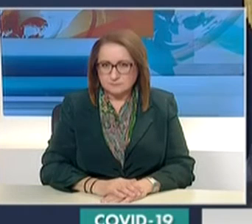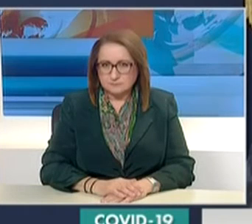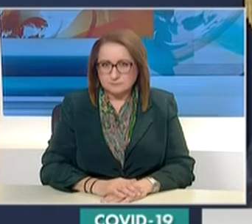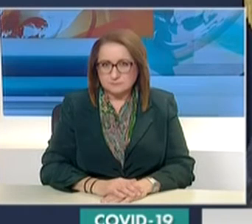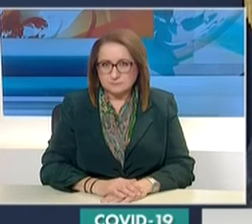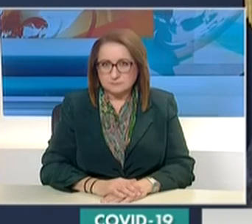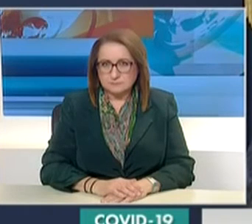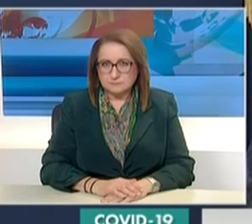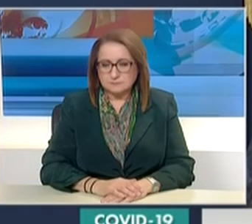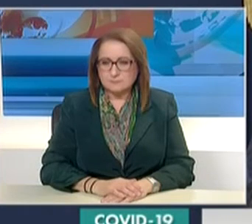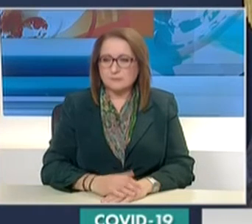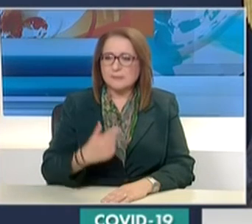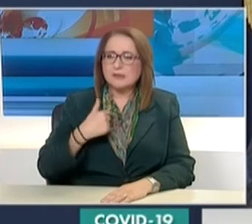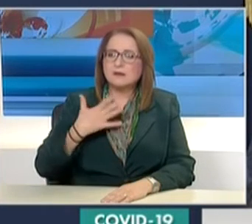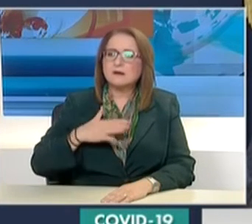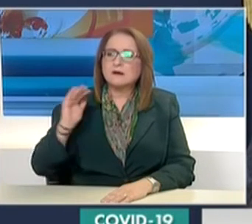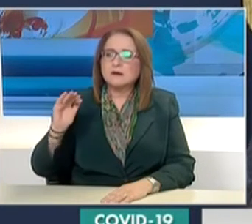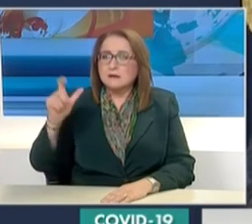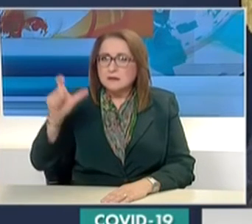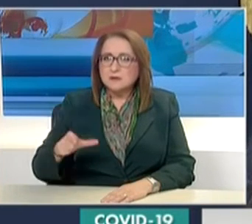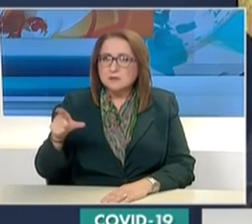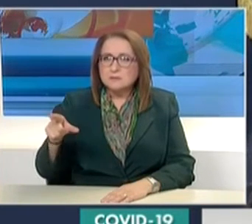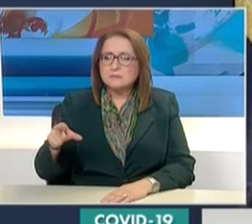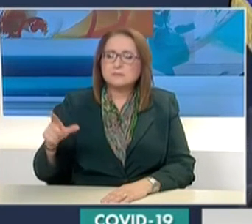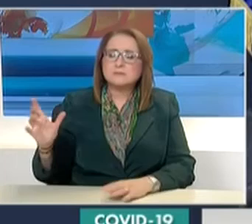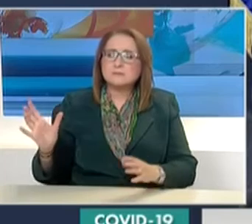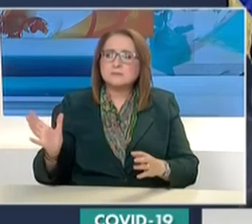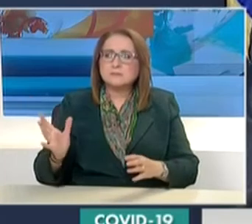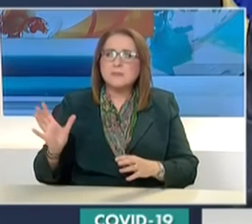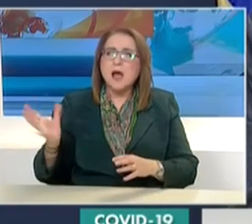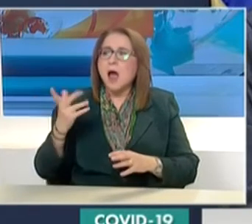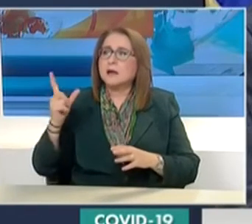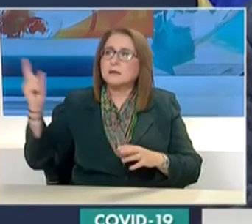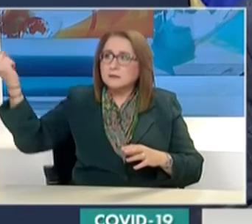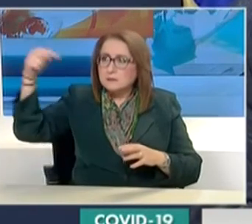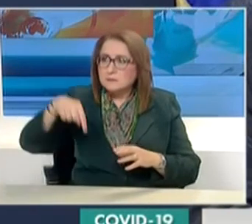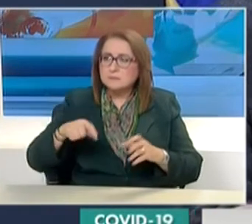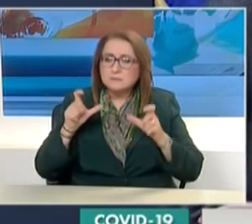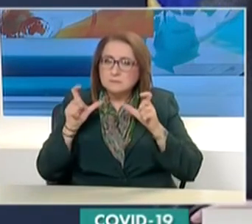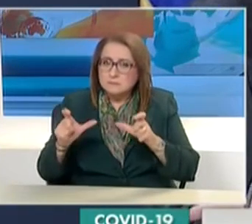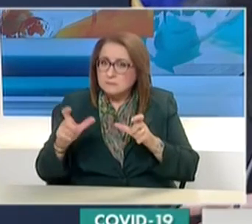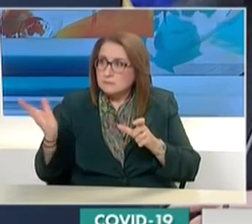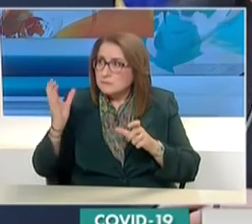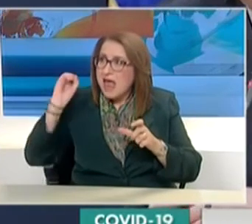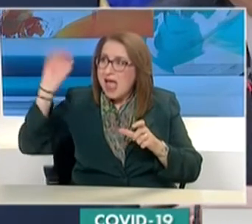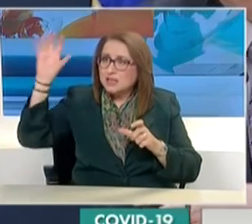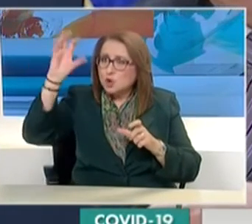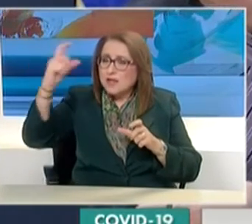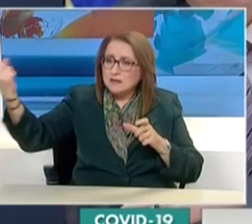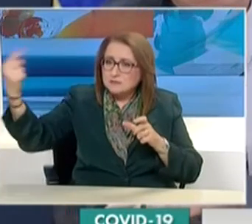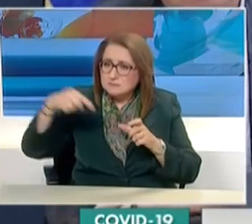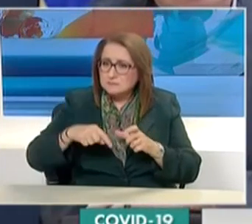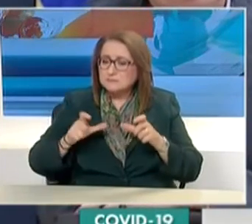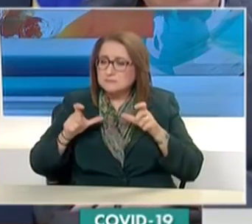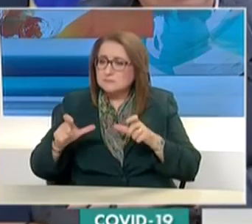Θέλω να ρωτήσω τον κύριο Καταλιά. Αρχικά είπατε ότι όσοι έρχονται από το εξωτερικό πρέπει να μένουν καραντίνα και ότι θα έχουν κάποιες ποινές, όπως παραβάσεις, πώς θα